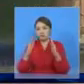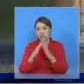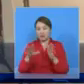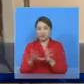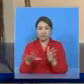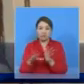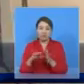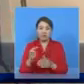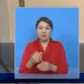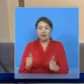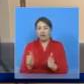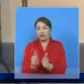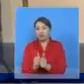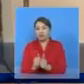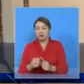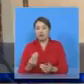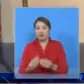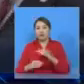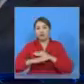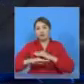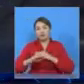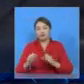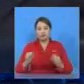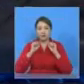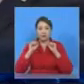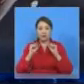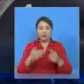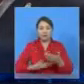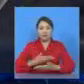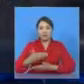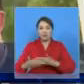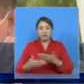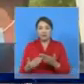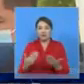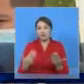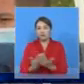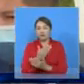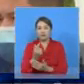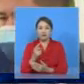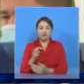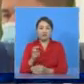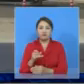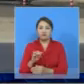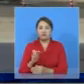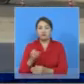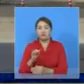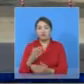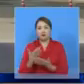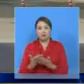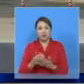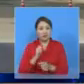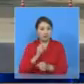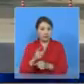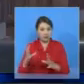сетей, фасадов, подъездов, благоустройство дворов, спортивных площадок, пешеходной зоны, восстановление малых архитектурных форм. При этом стоит